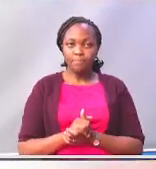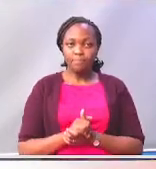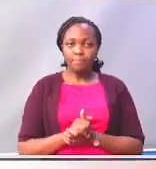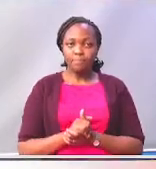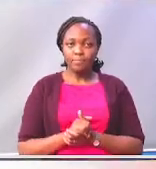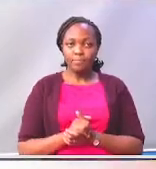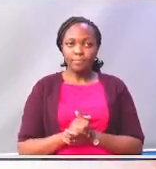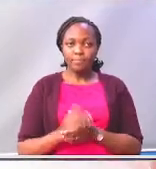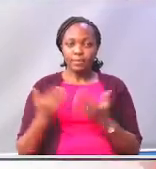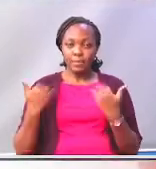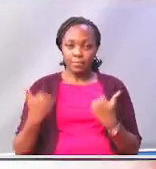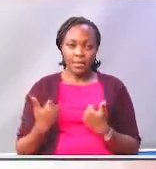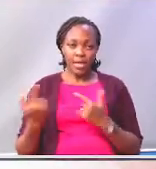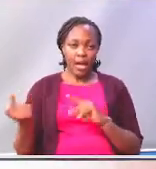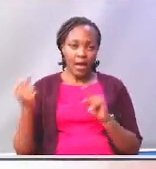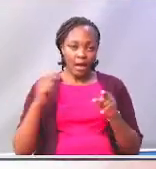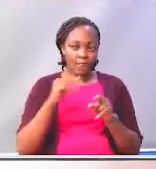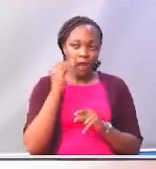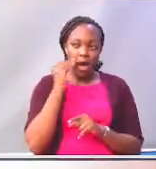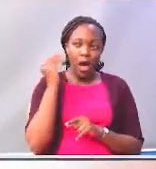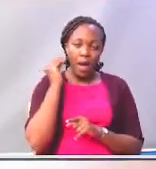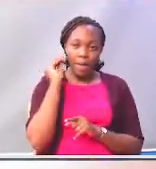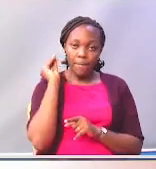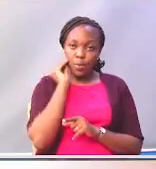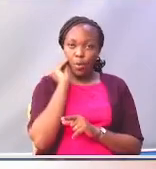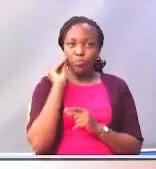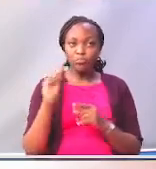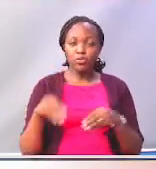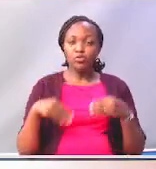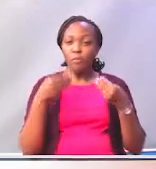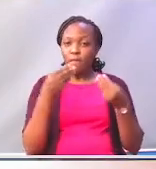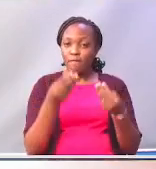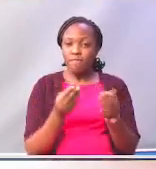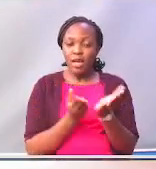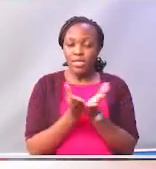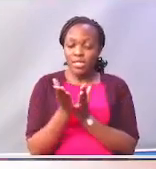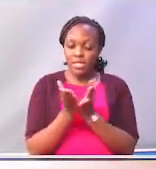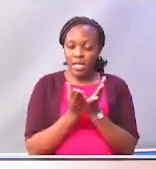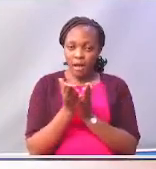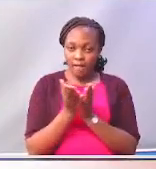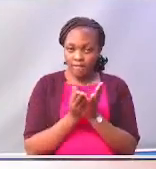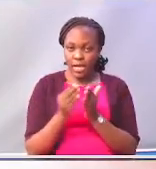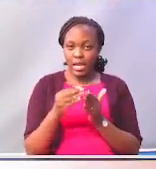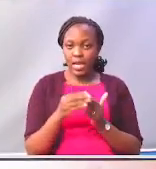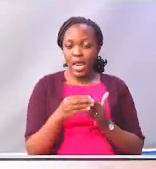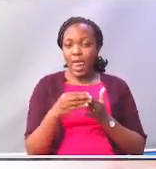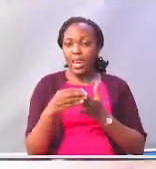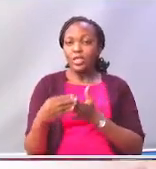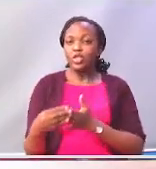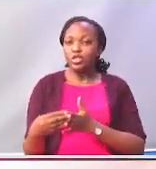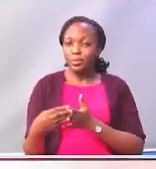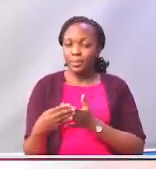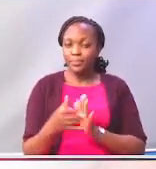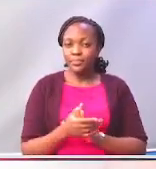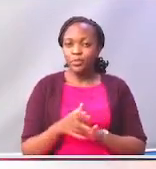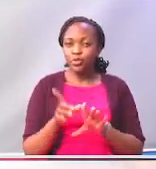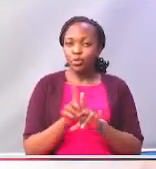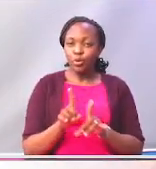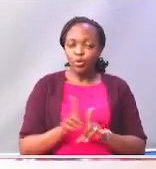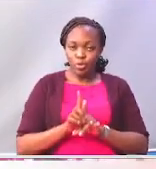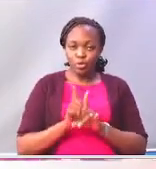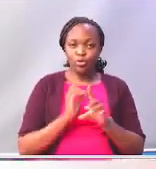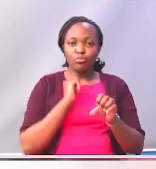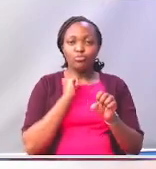Mimi nimekuja nyumbani kukuja ku provide servant leadership, kukuja kuhudumia